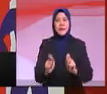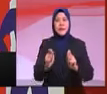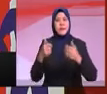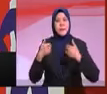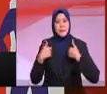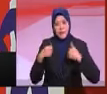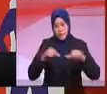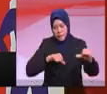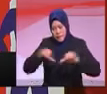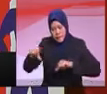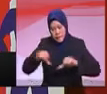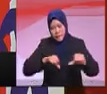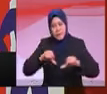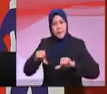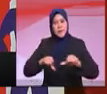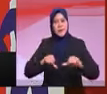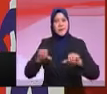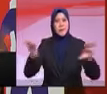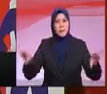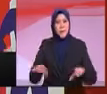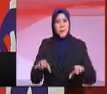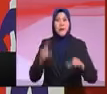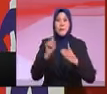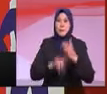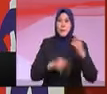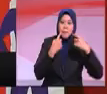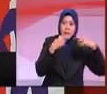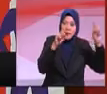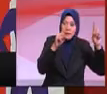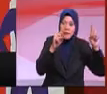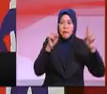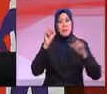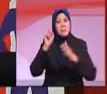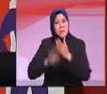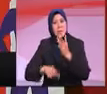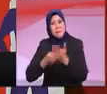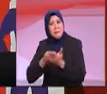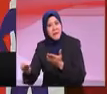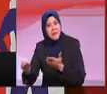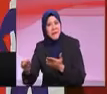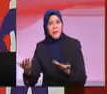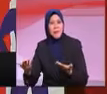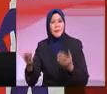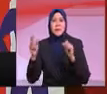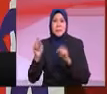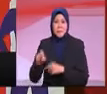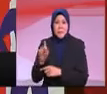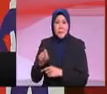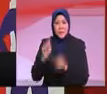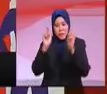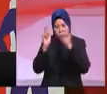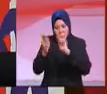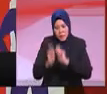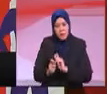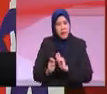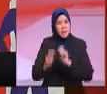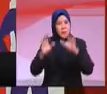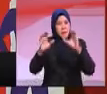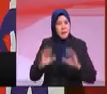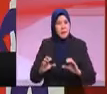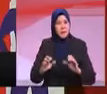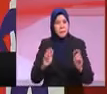tindakan-tindakan, aktiviti-aktiviti yang kita laksanakan, apa yang berjaya, apa yang tidak berjaya, sama ada kita perlu menukar strategi